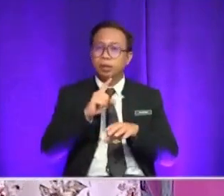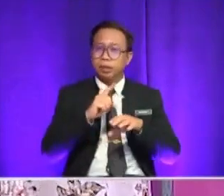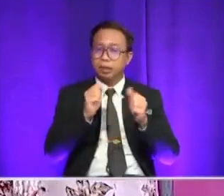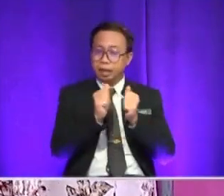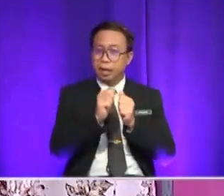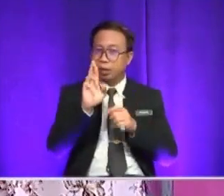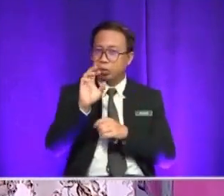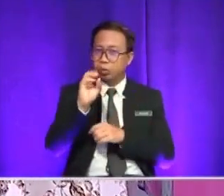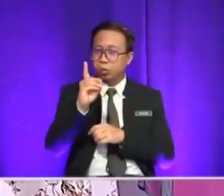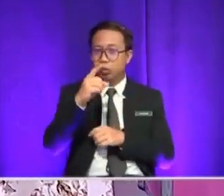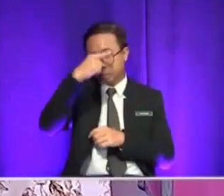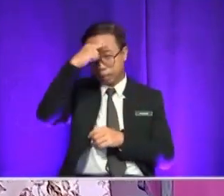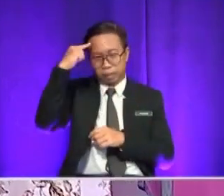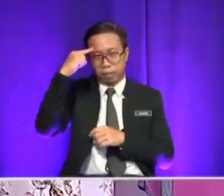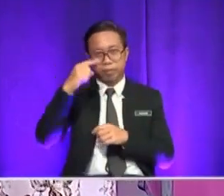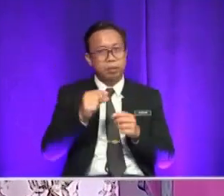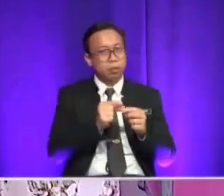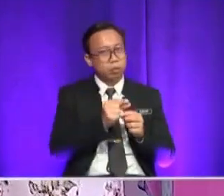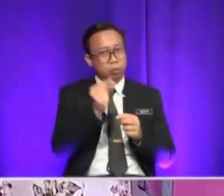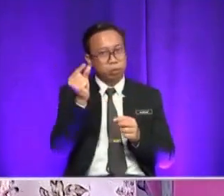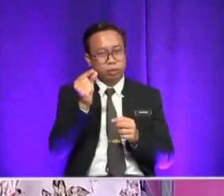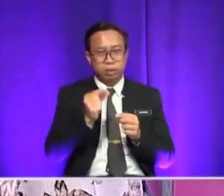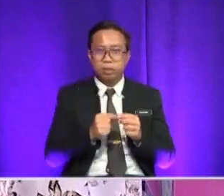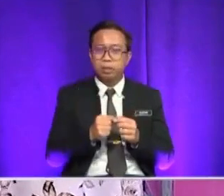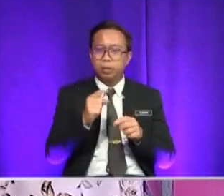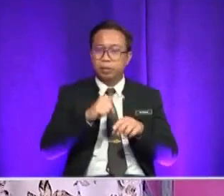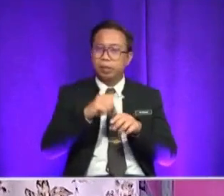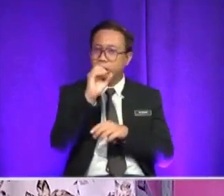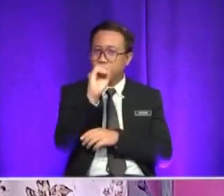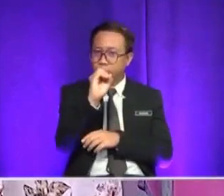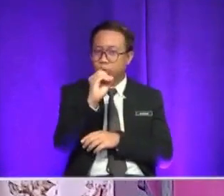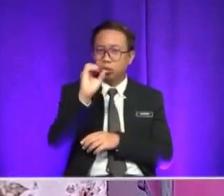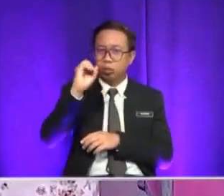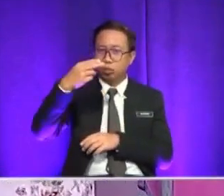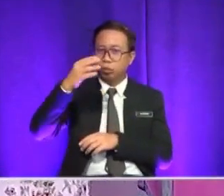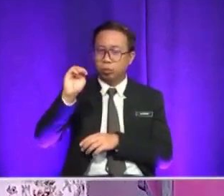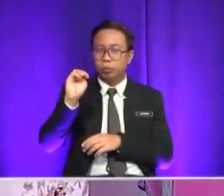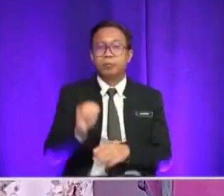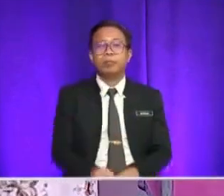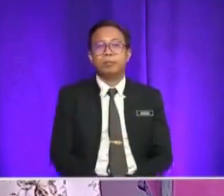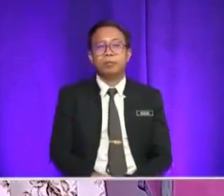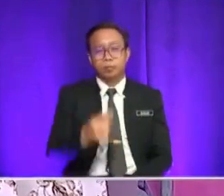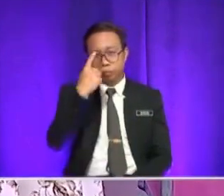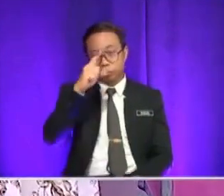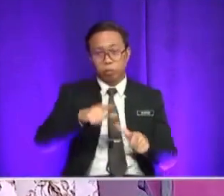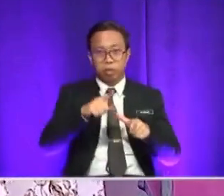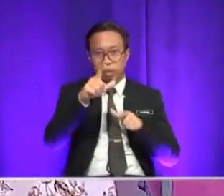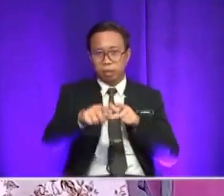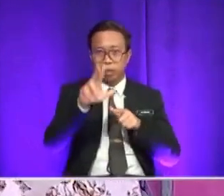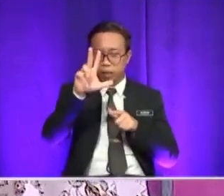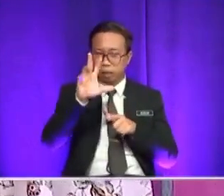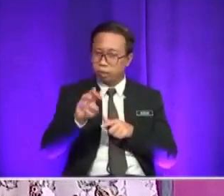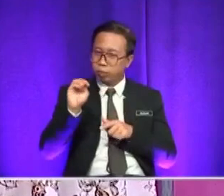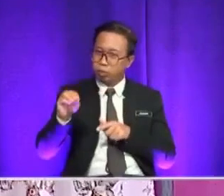dan laraskan jarum penunjuk kepada kedudukan 0 ohm. Okey. Jadi dekat sini untuk langkah yang ketiga, murid